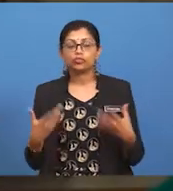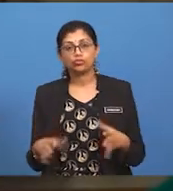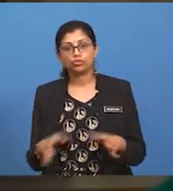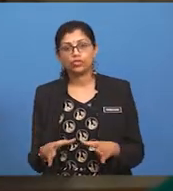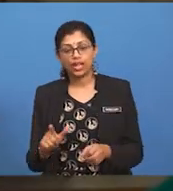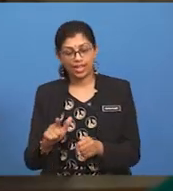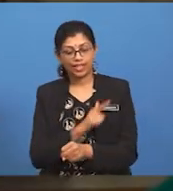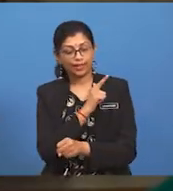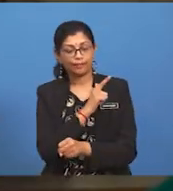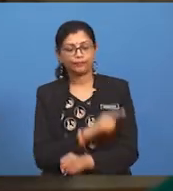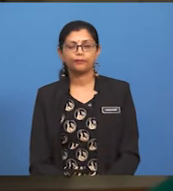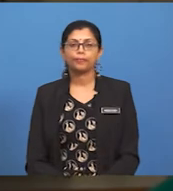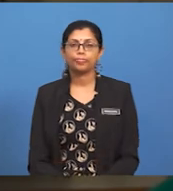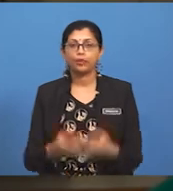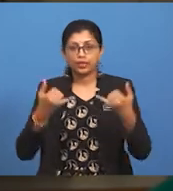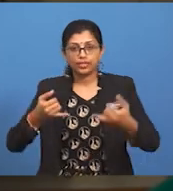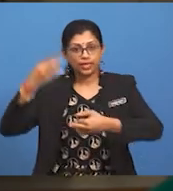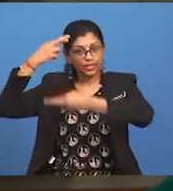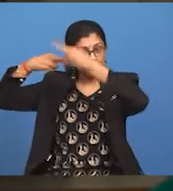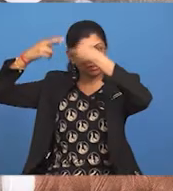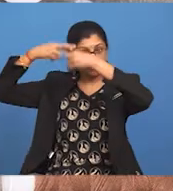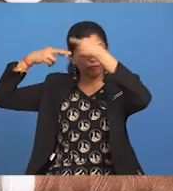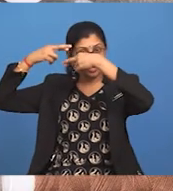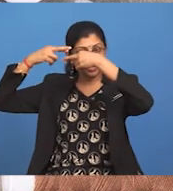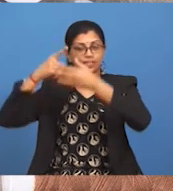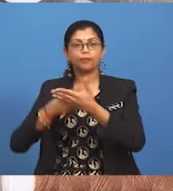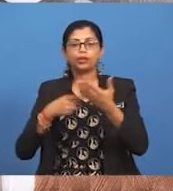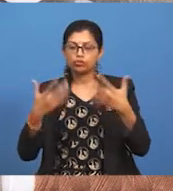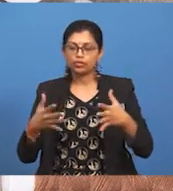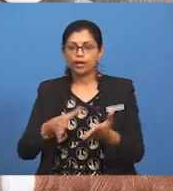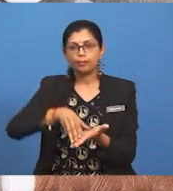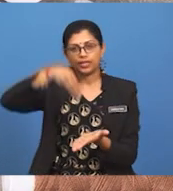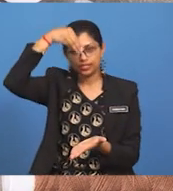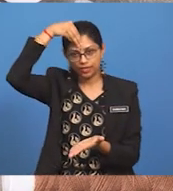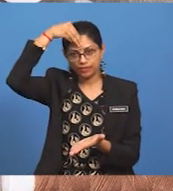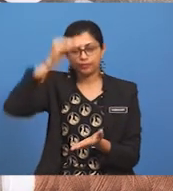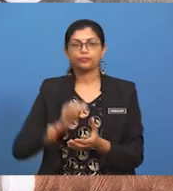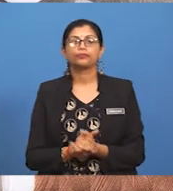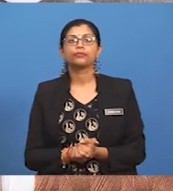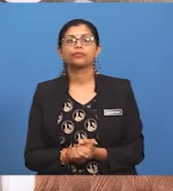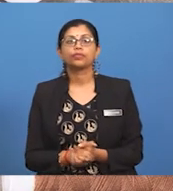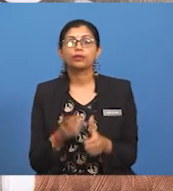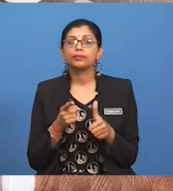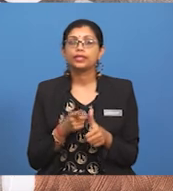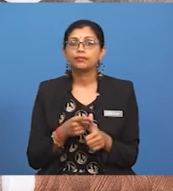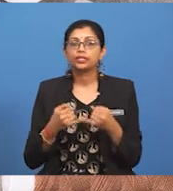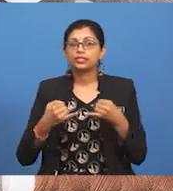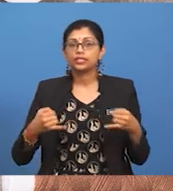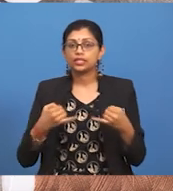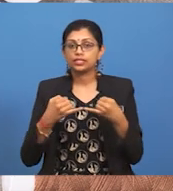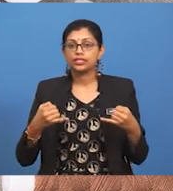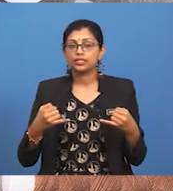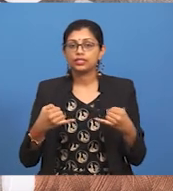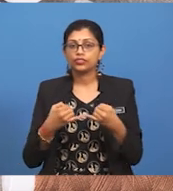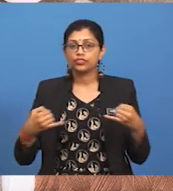Baiklah, mari kita imbas semula apa yang telah kita belajar pada hari ini. Yang pertama,